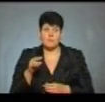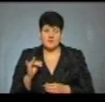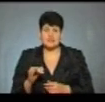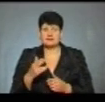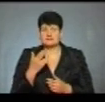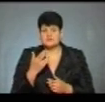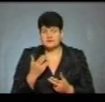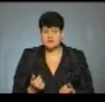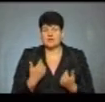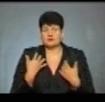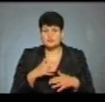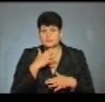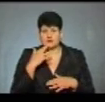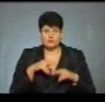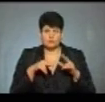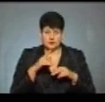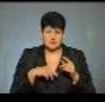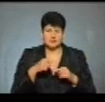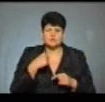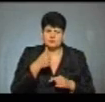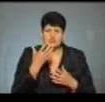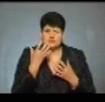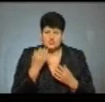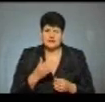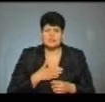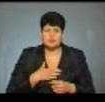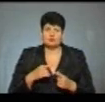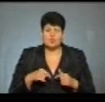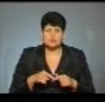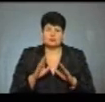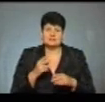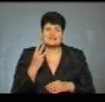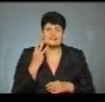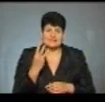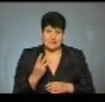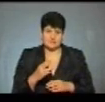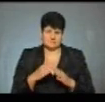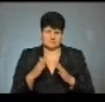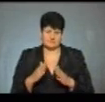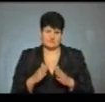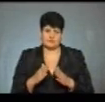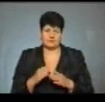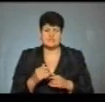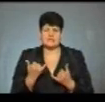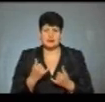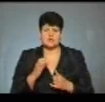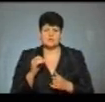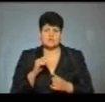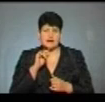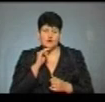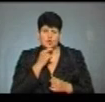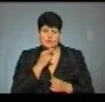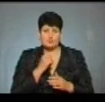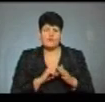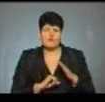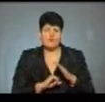так багато в них побудовано. На слідуючий рік, по-моєму, ще тільки на нашому окрузі ще повинно 3 бути. Ми зараз по соцеконому